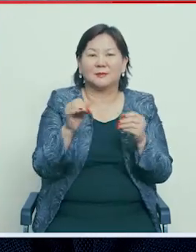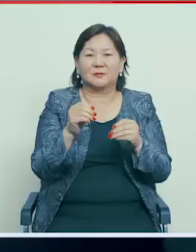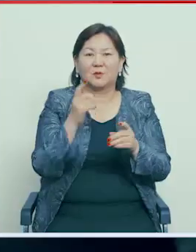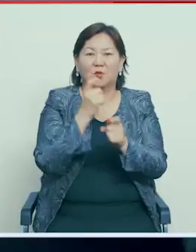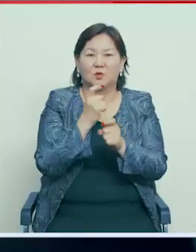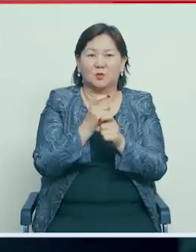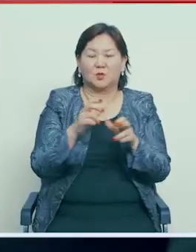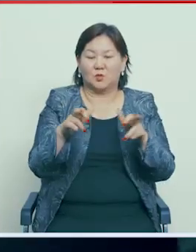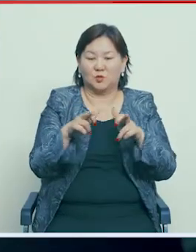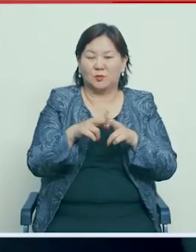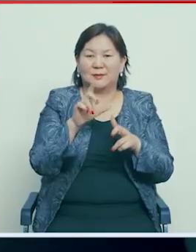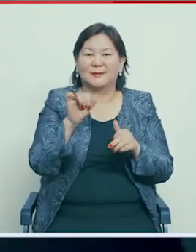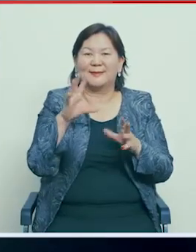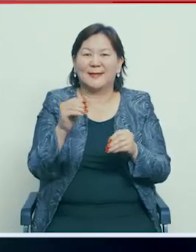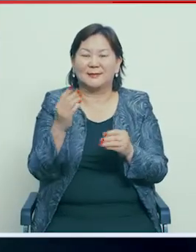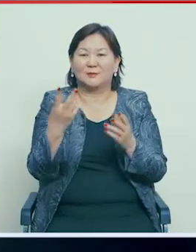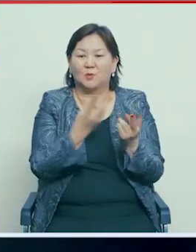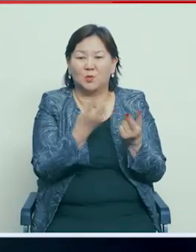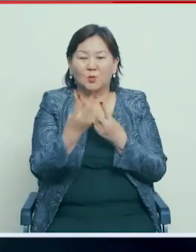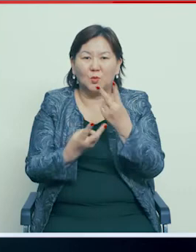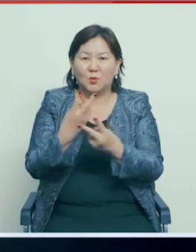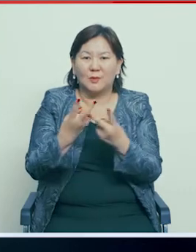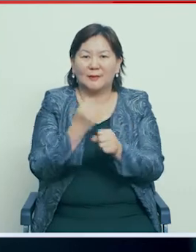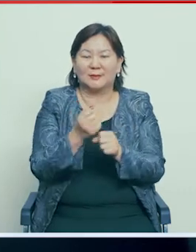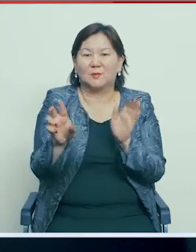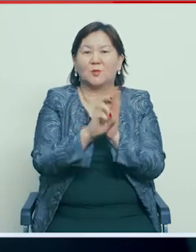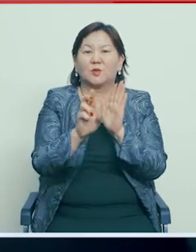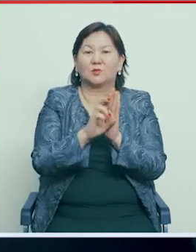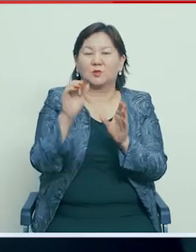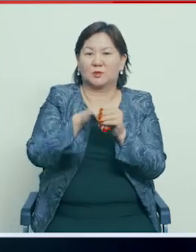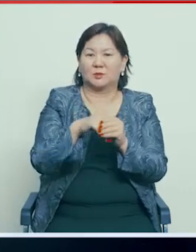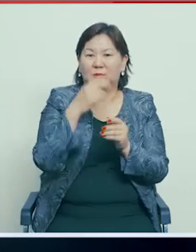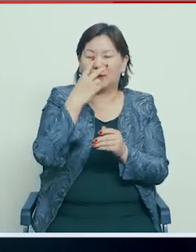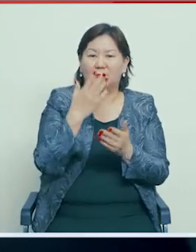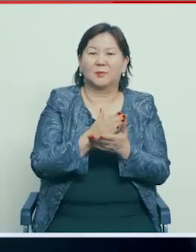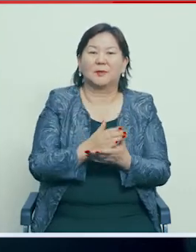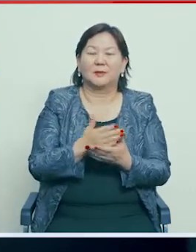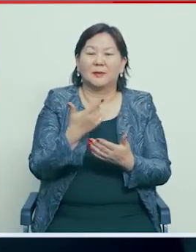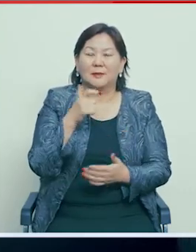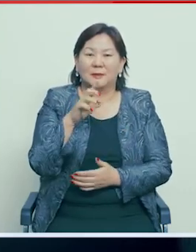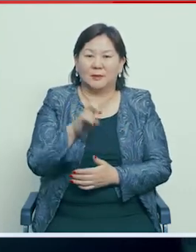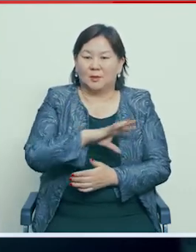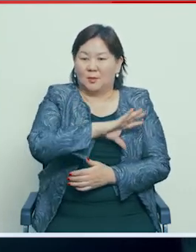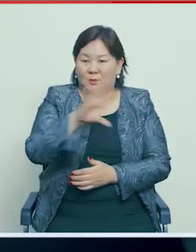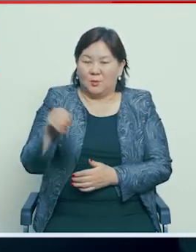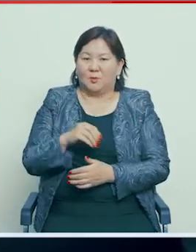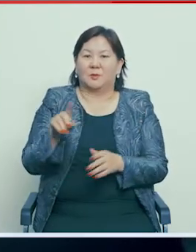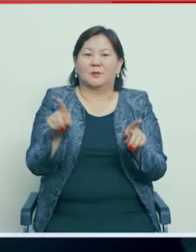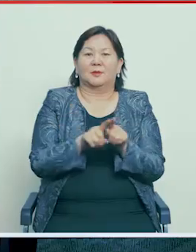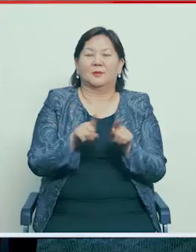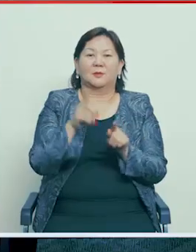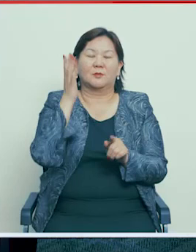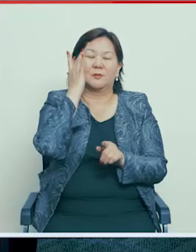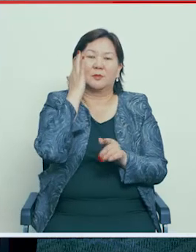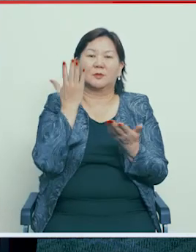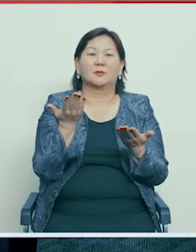бэрхшээлтэй иргэдийг яаж үйл ажиллагаанд оруулах боломжийг олгох хэрэгтэй гэдгийг тэр бүх хүмүүстэй хий гэж байгаа байхгүй юу. Тэгэхээр бүхэн бүтэн улс тийм бодлого